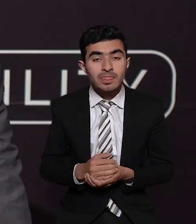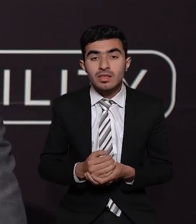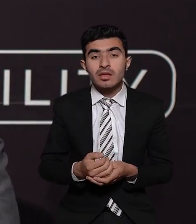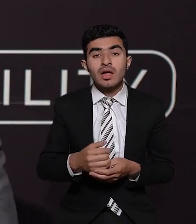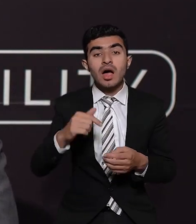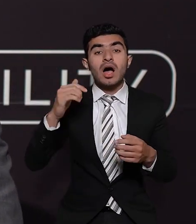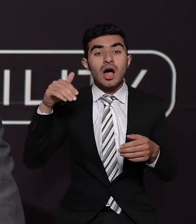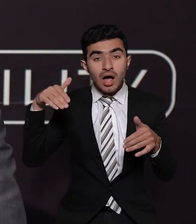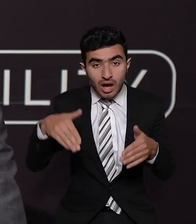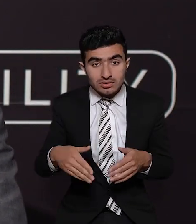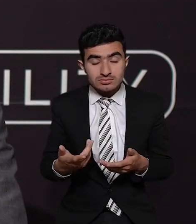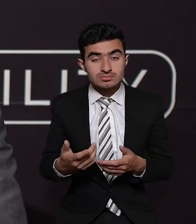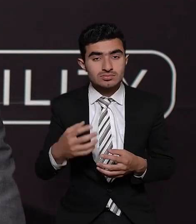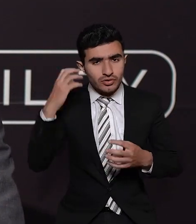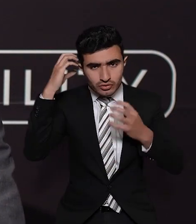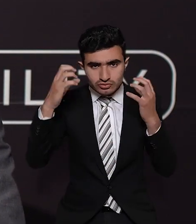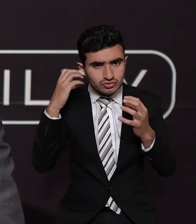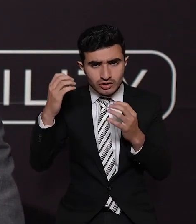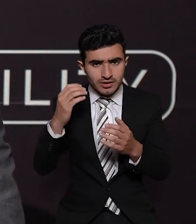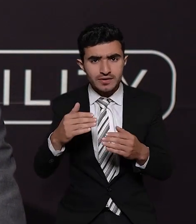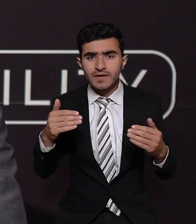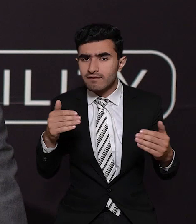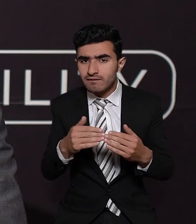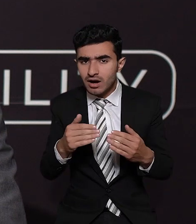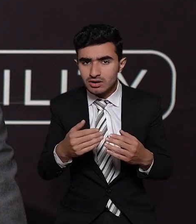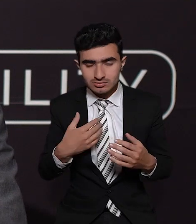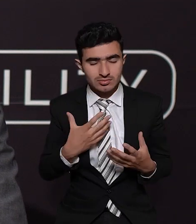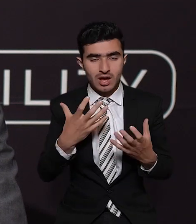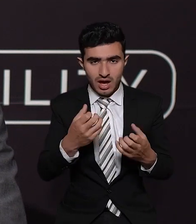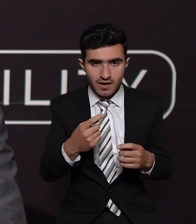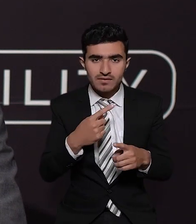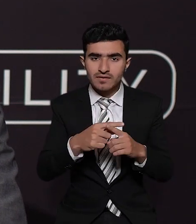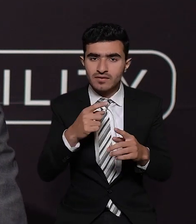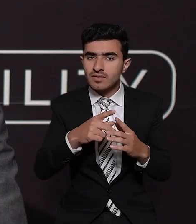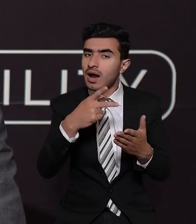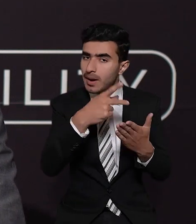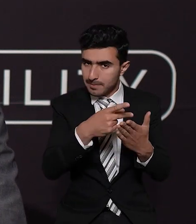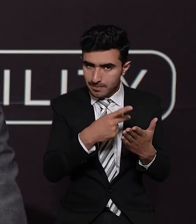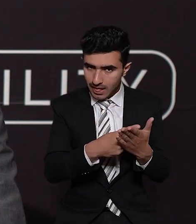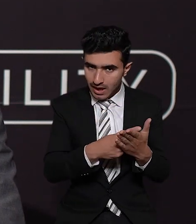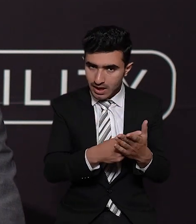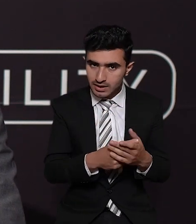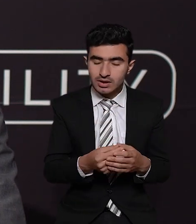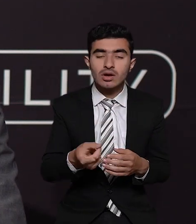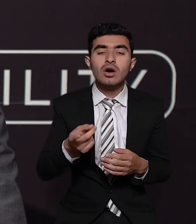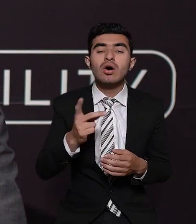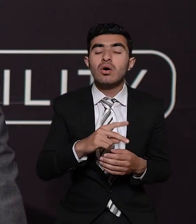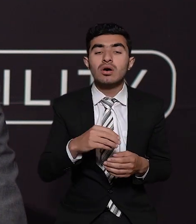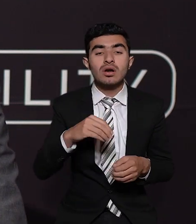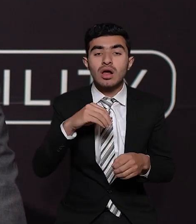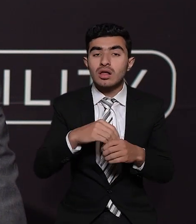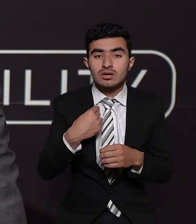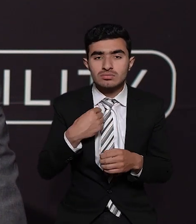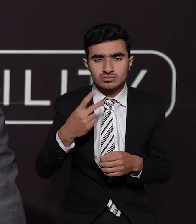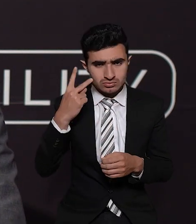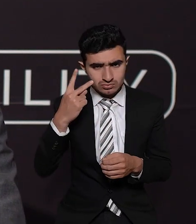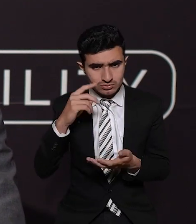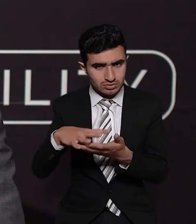نمٹنے کے لیے ہمارے پاس ایسی اسٹریٹجیز ہیں, ایسی پلاننگ ہے جن کو